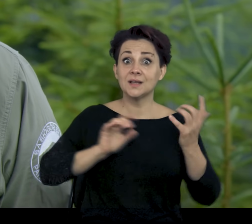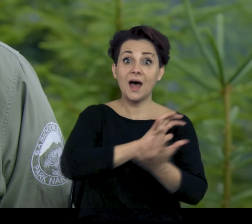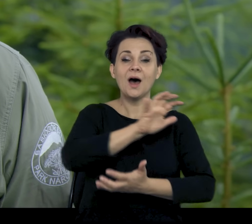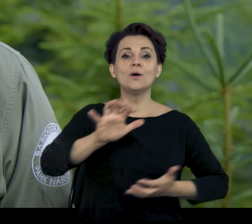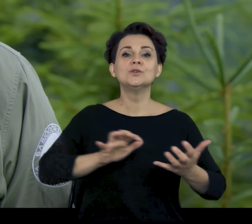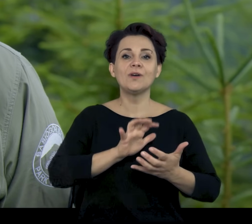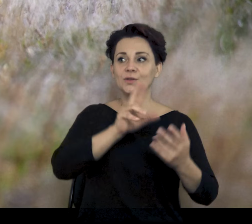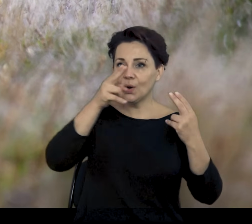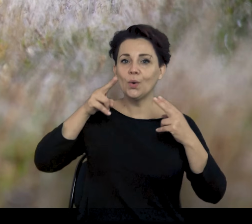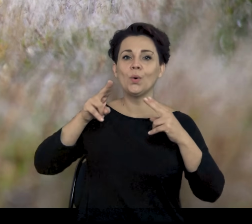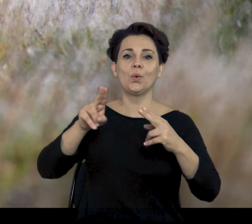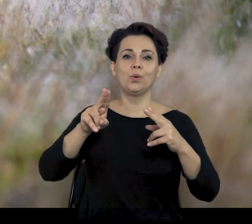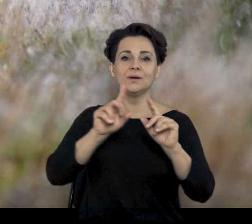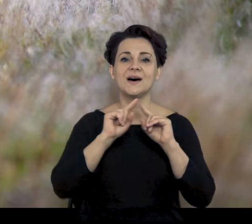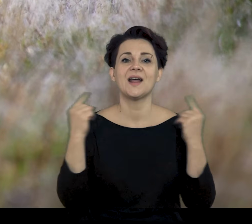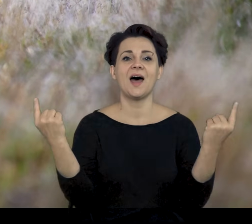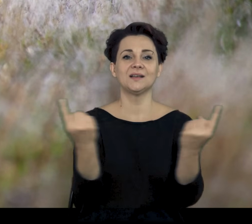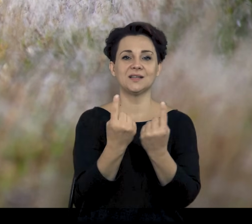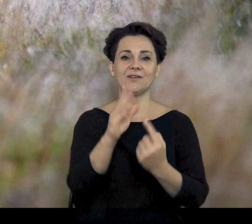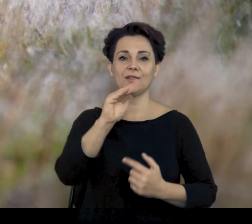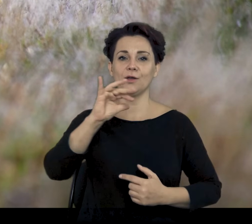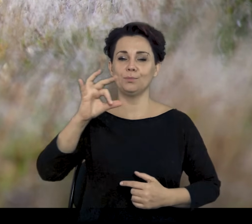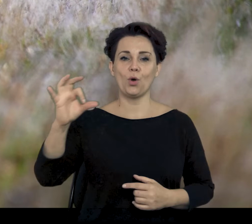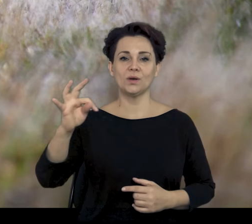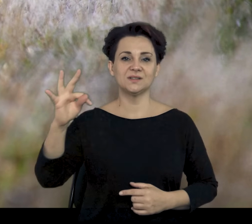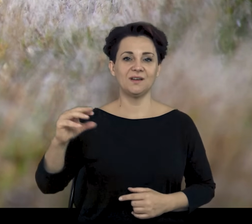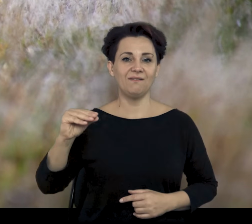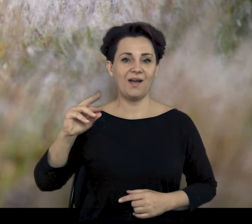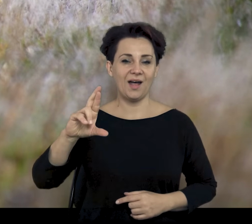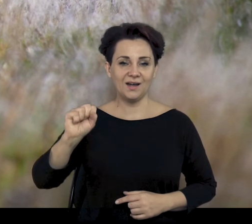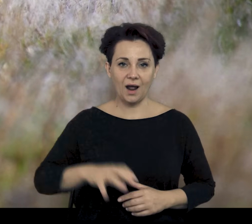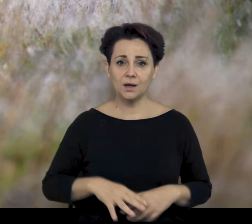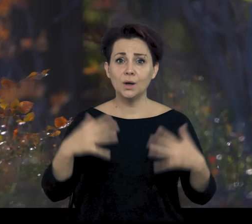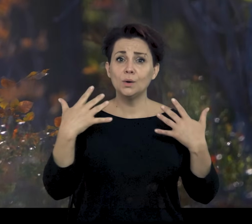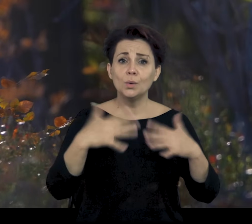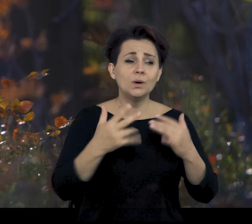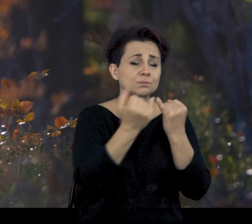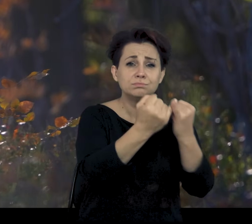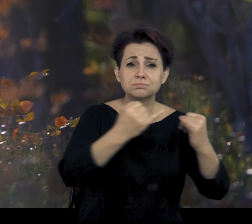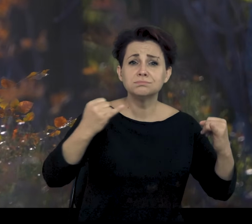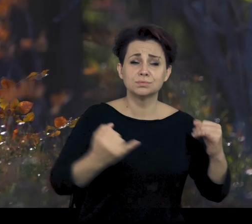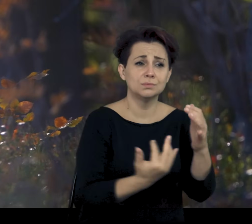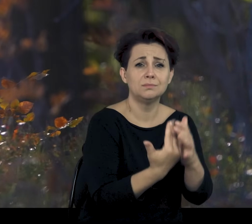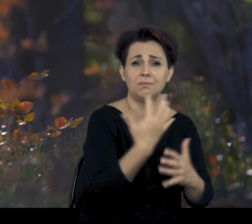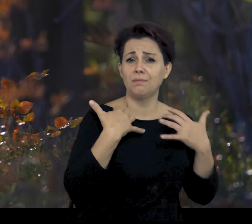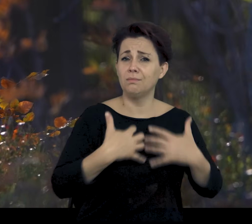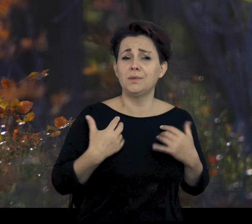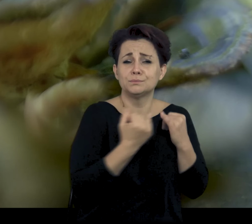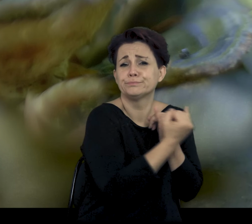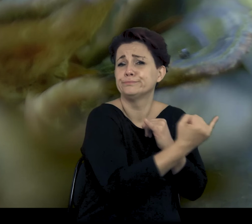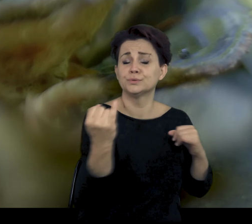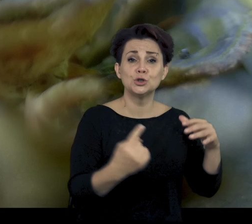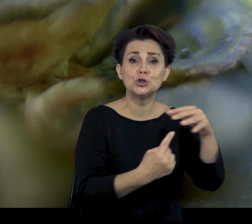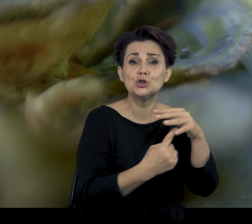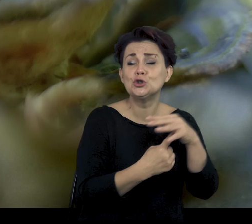jeden z rezerwatów biosfery. Ogromne zróżnicowanie biologiczne tego obszaru, wyrażone przez całe tysiące